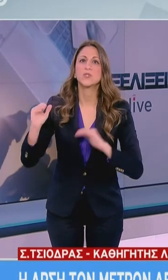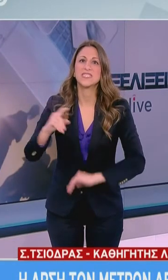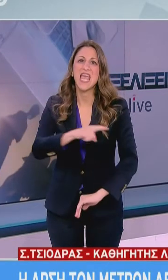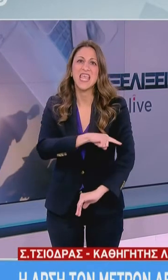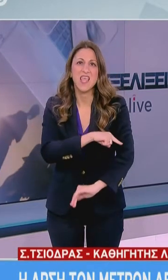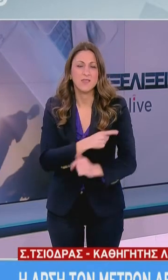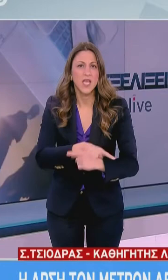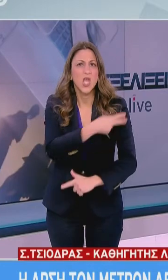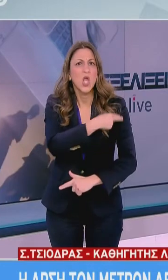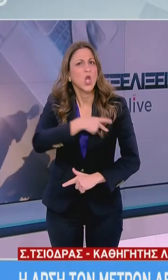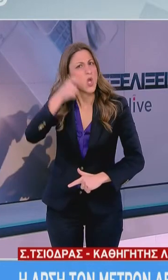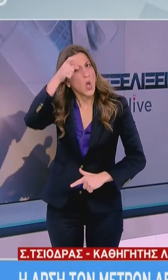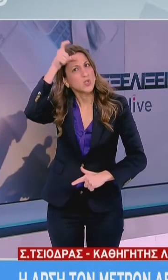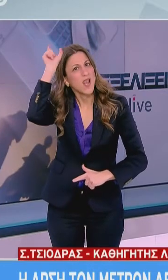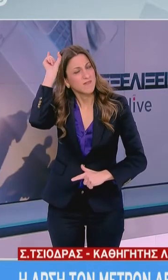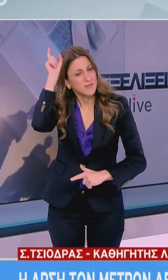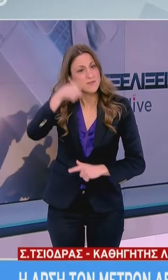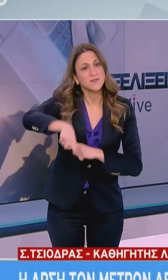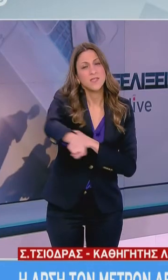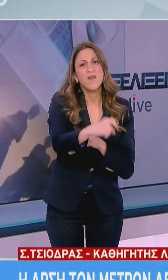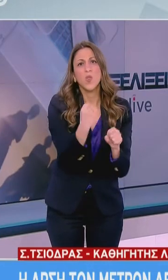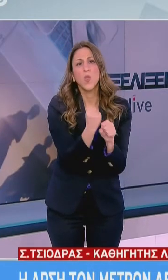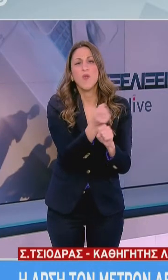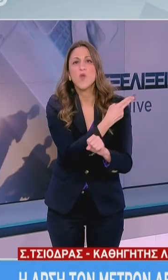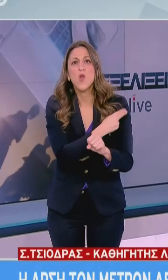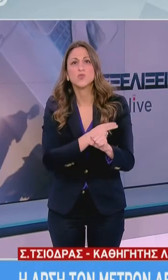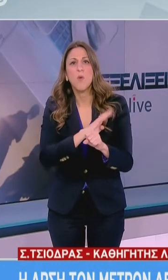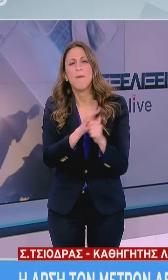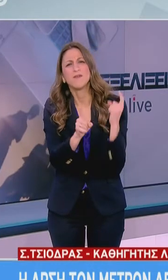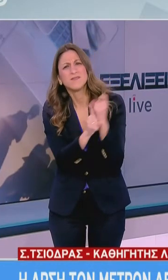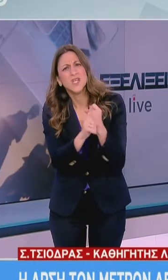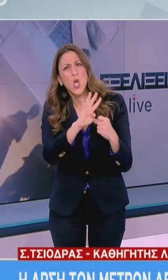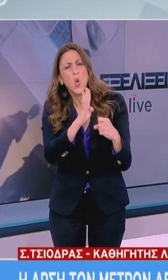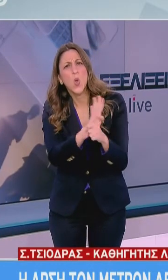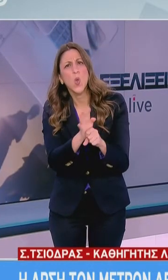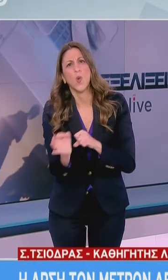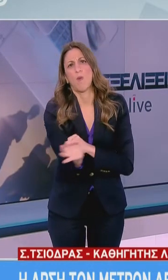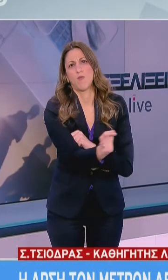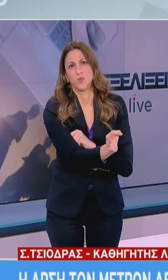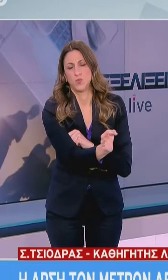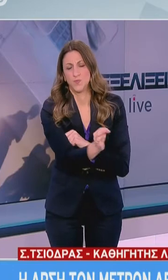σε νοσοκομεία αναφοράς για το νέο ιό, παράλληλα φυσικά με τη χρήση των μέτρων προστασίας των υγειονομικών.